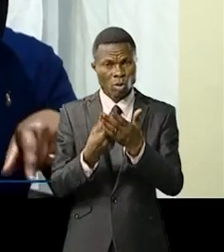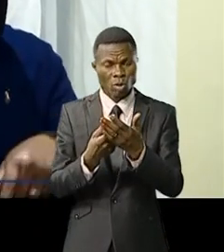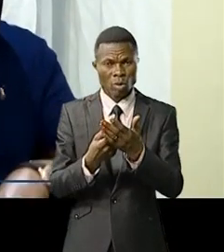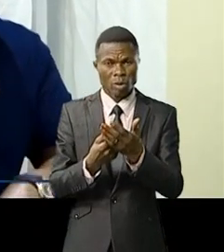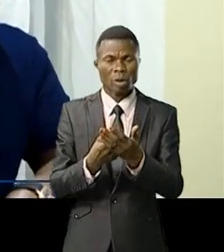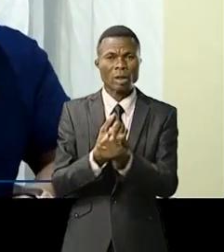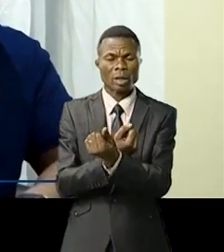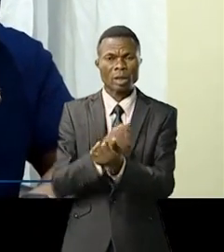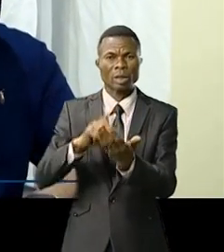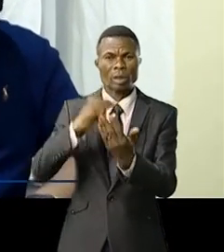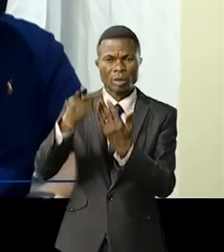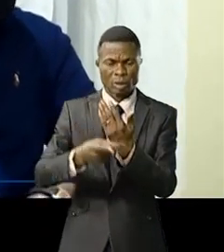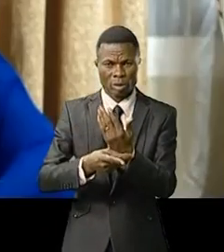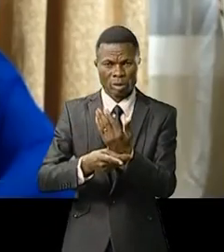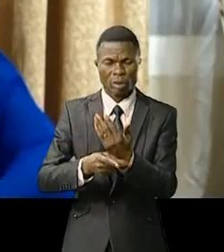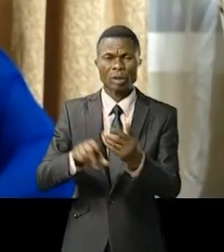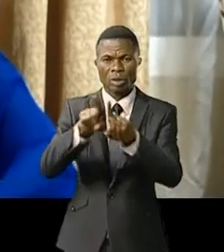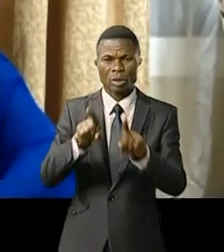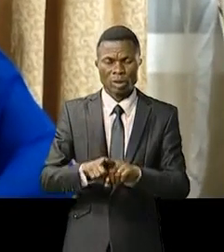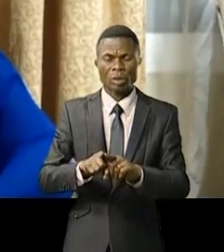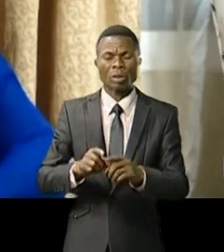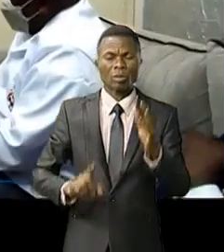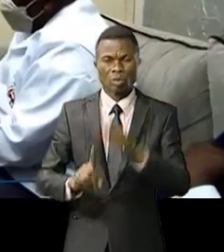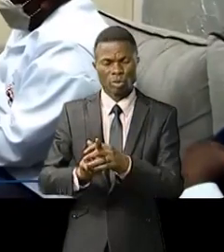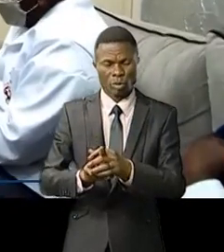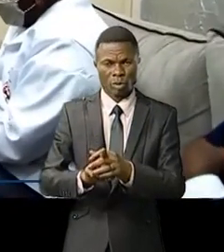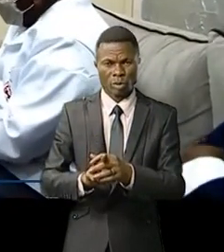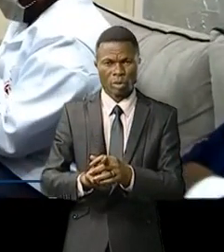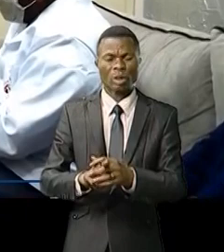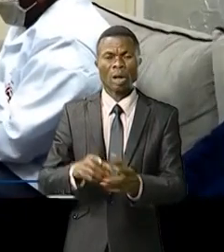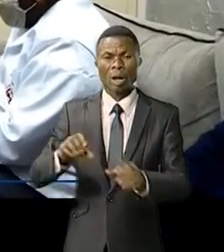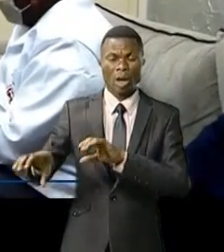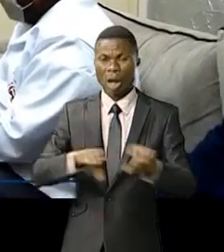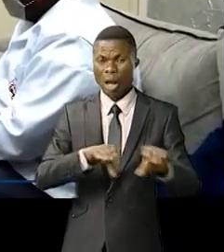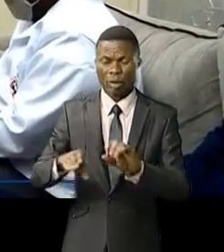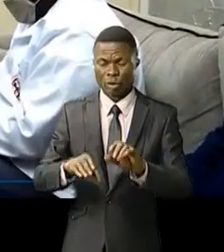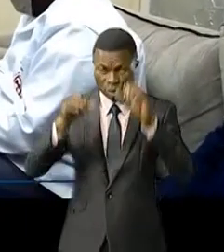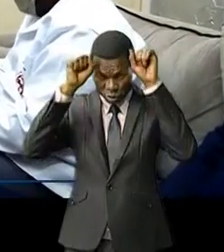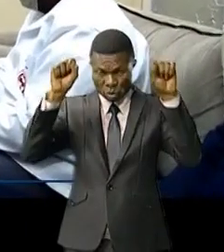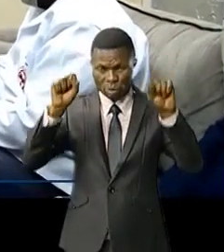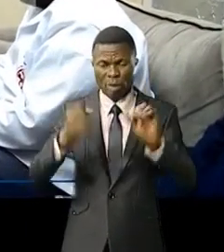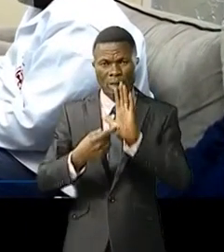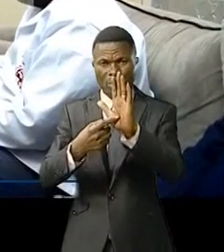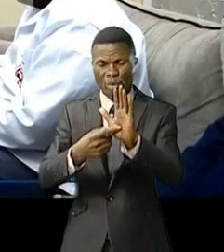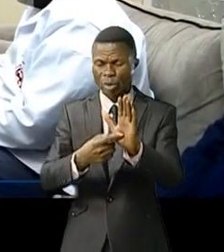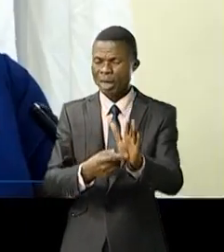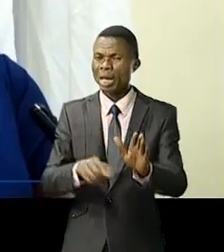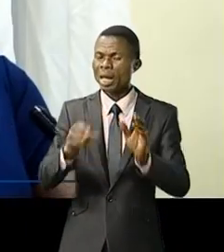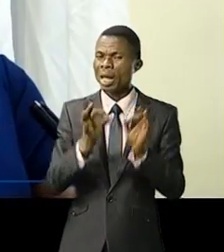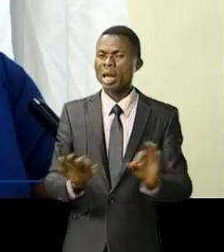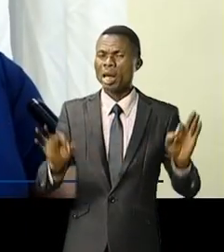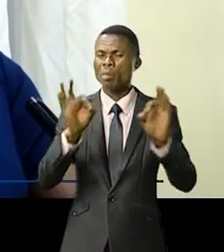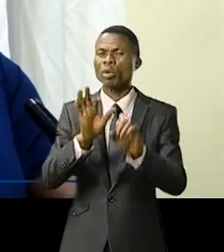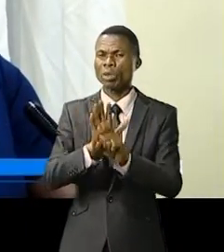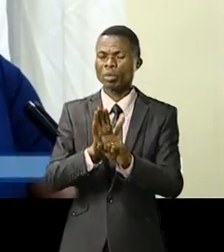respect du protocole sanitaire. Ordinaire que cela puisse paraître, ce geste posé par le couple présidentiel est d'une grande symbolique.